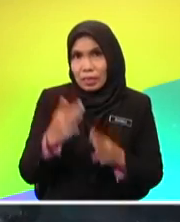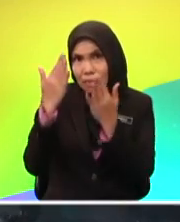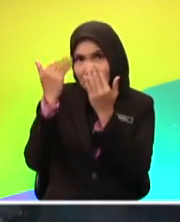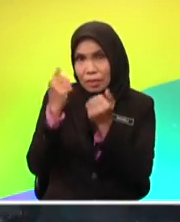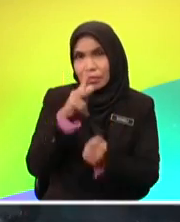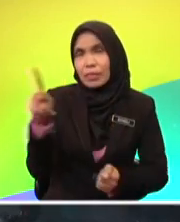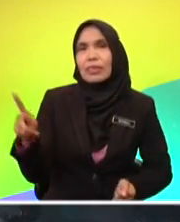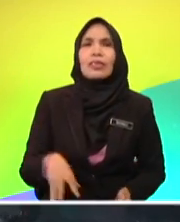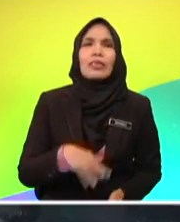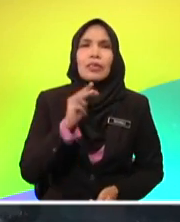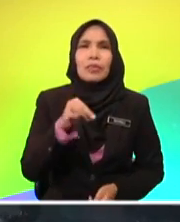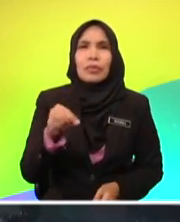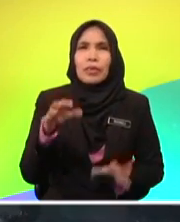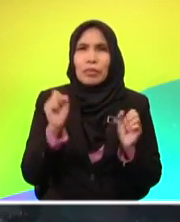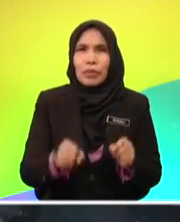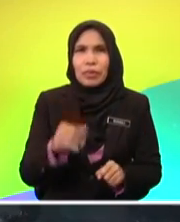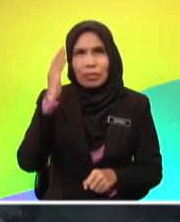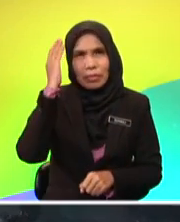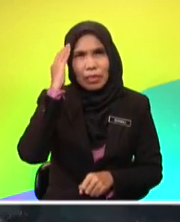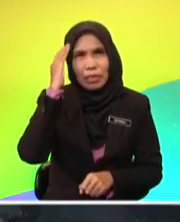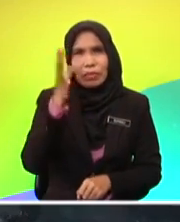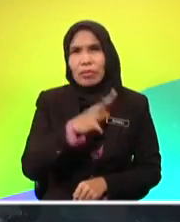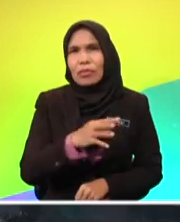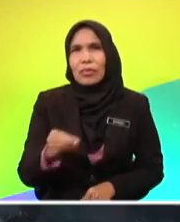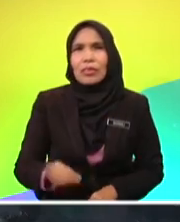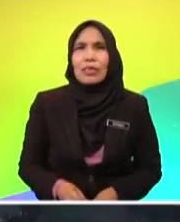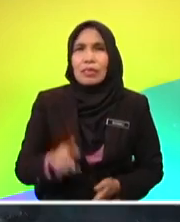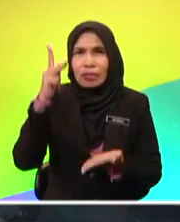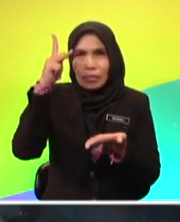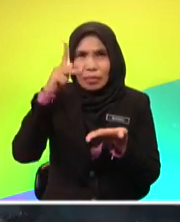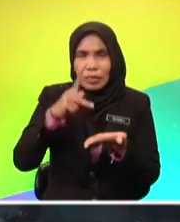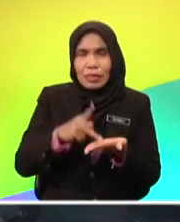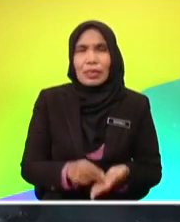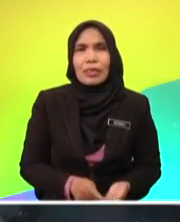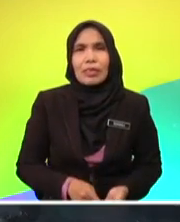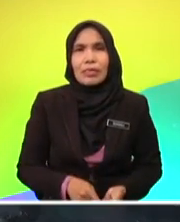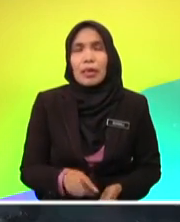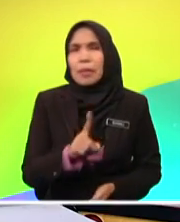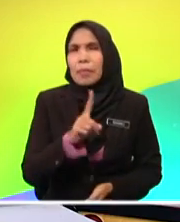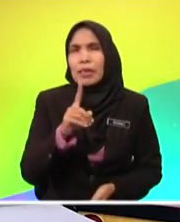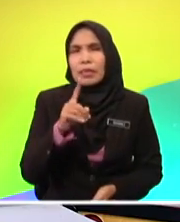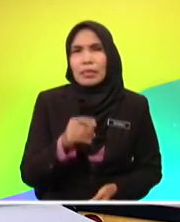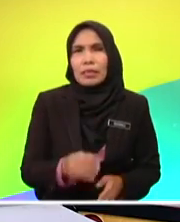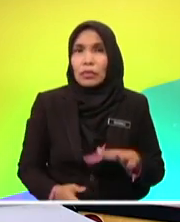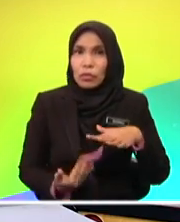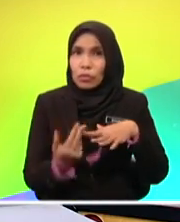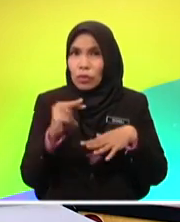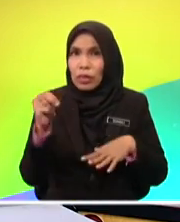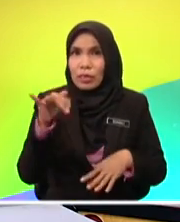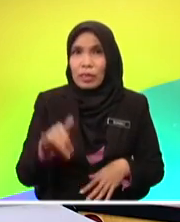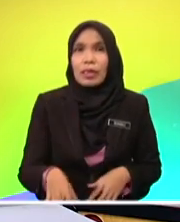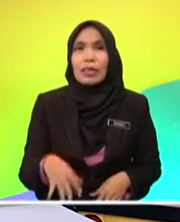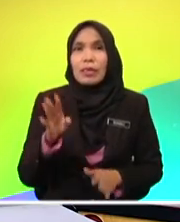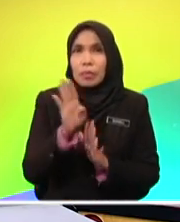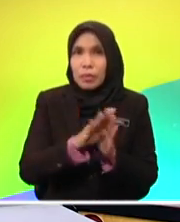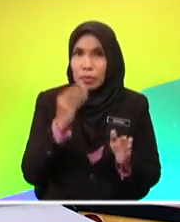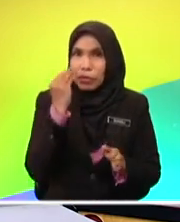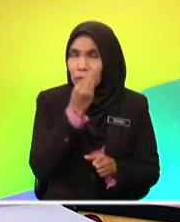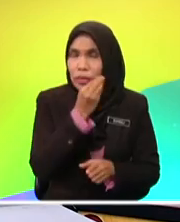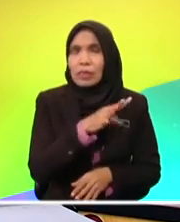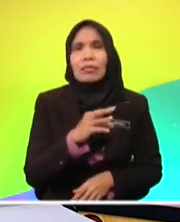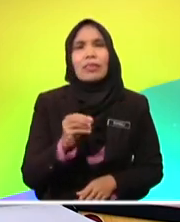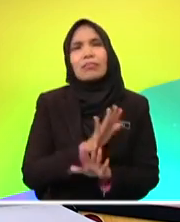tahu dan juga mengenal tumbuhan yang mana berbunga dan juga mana kumpulan tumbuhan yang tak berbunga. Dan